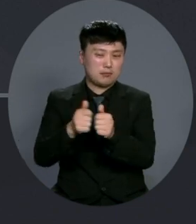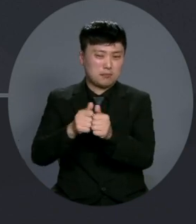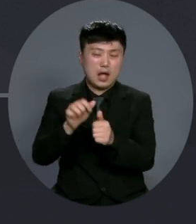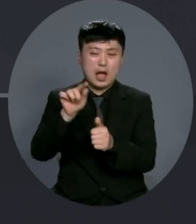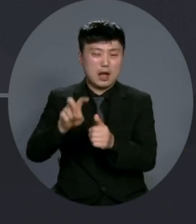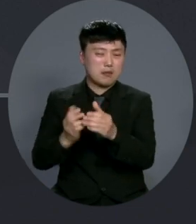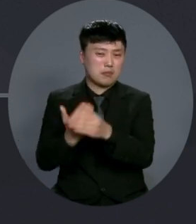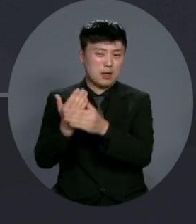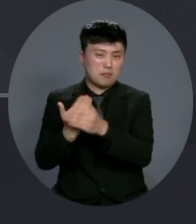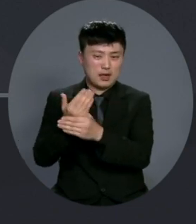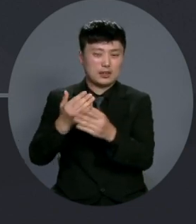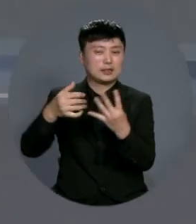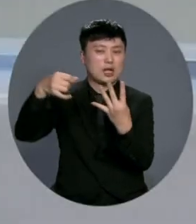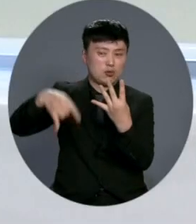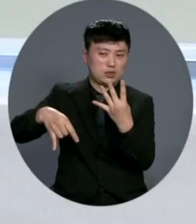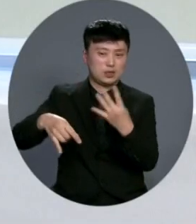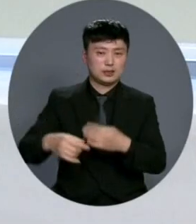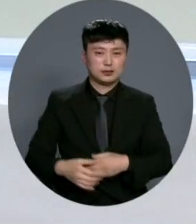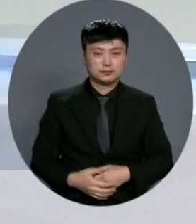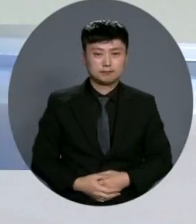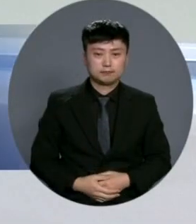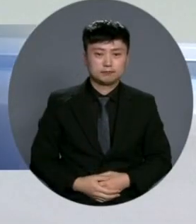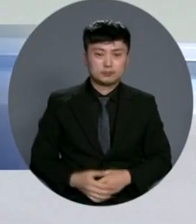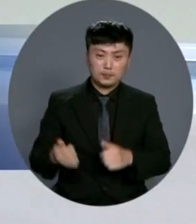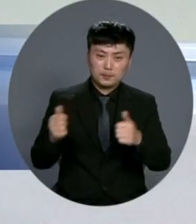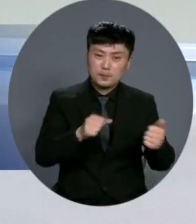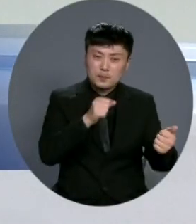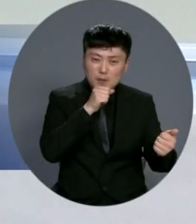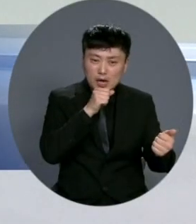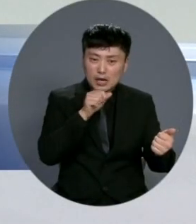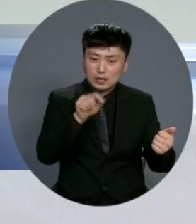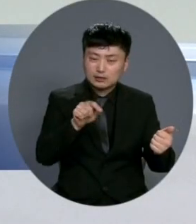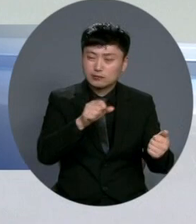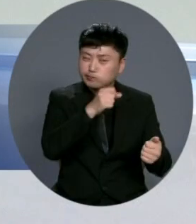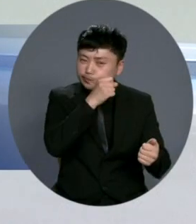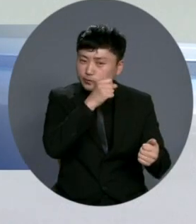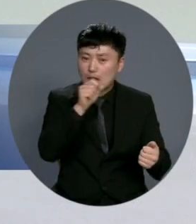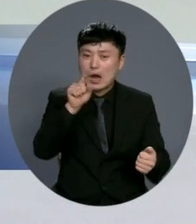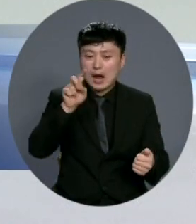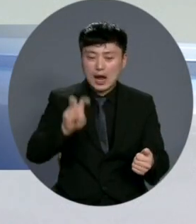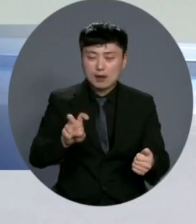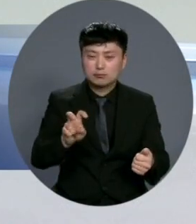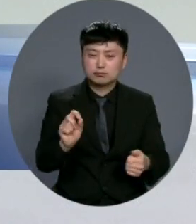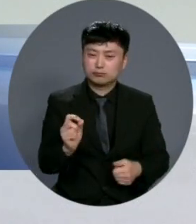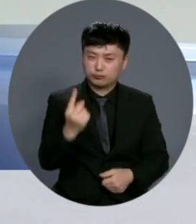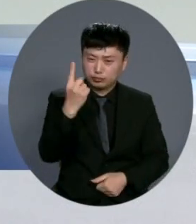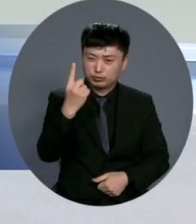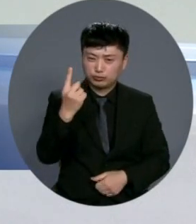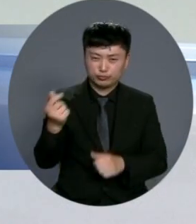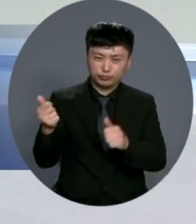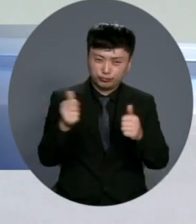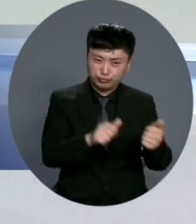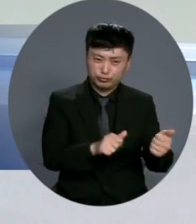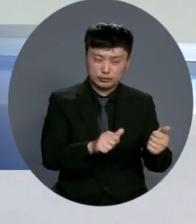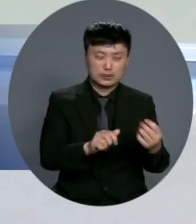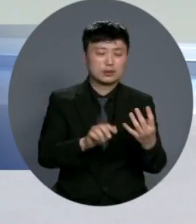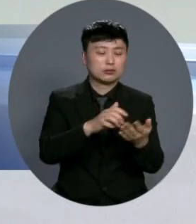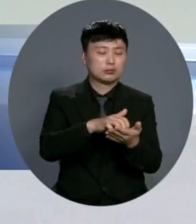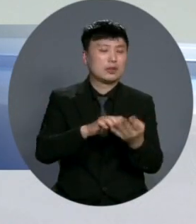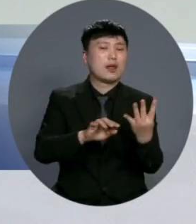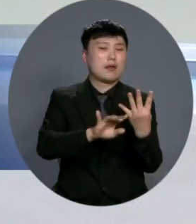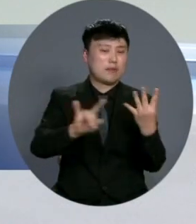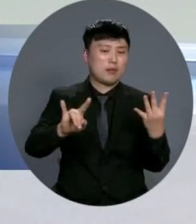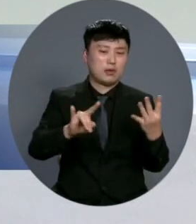4위까지 올랐습니다 사망률이 암으로 인해서 돌아가시는 환자수는 네배 정도 증가했습니다